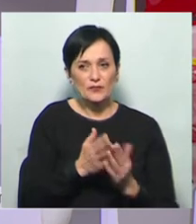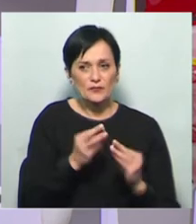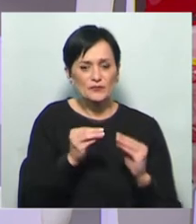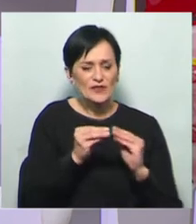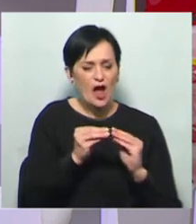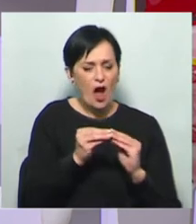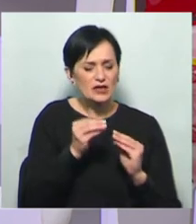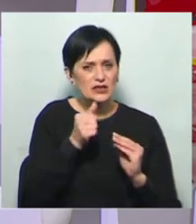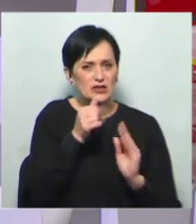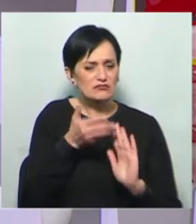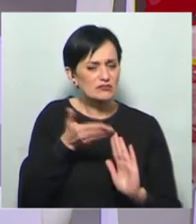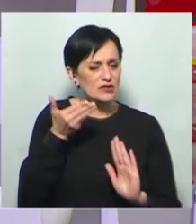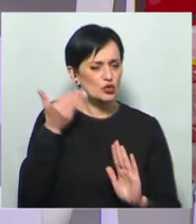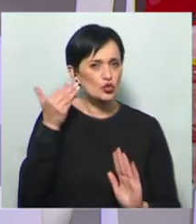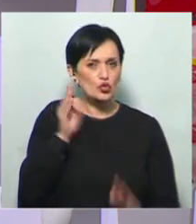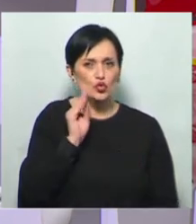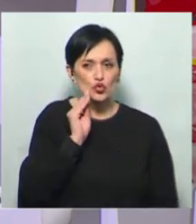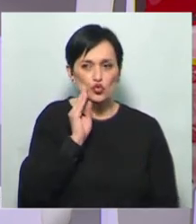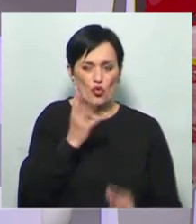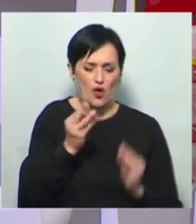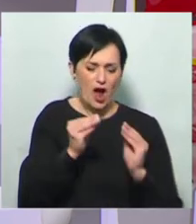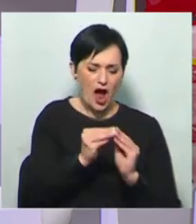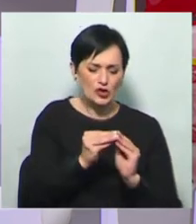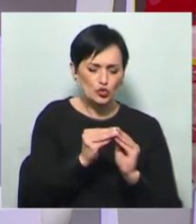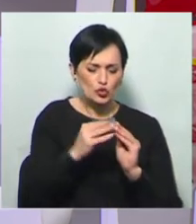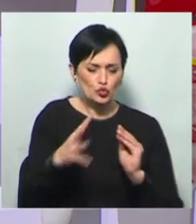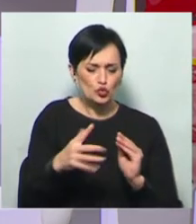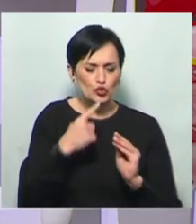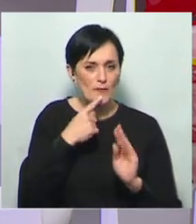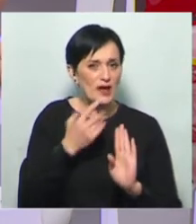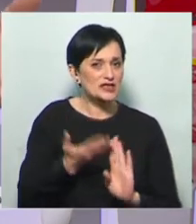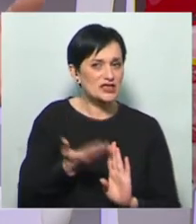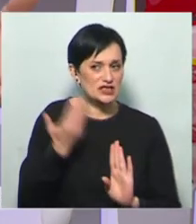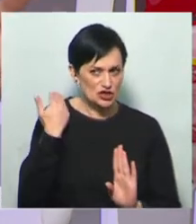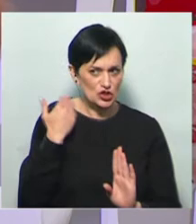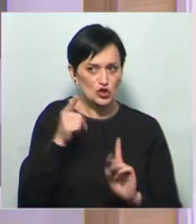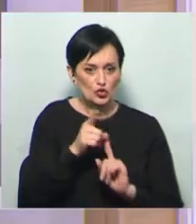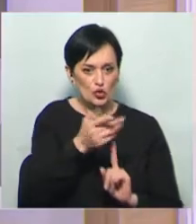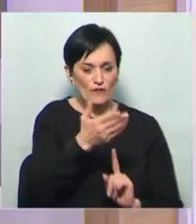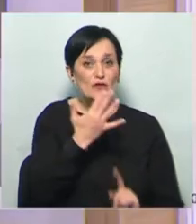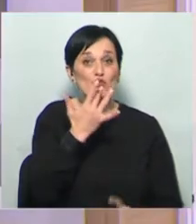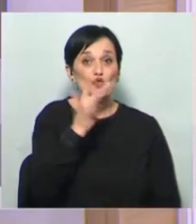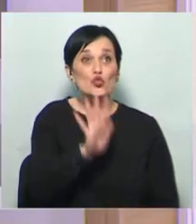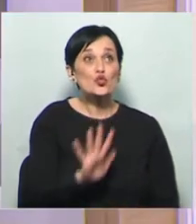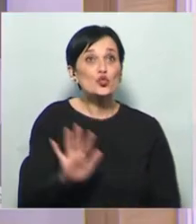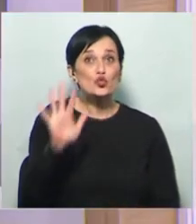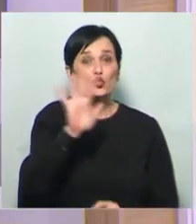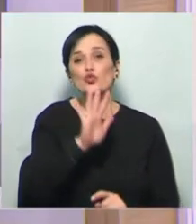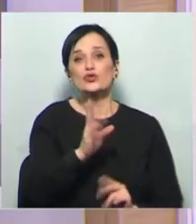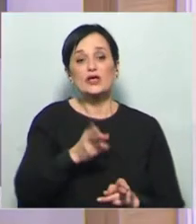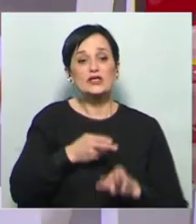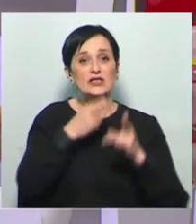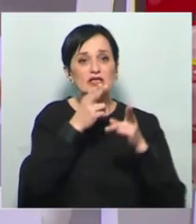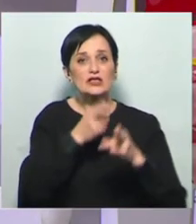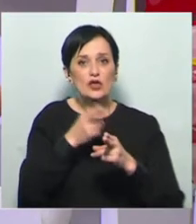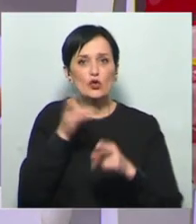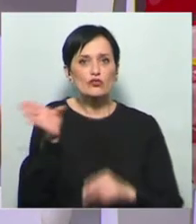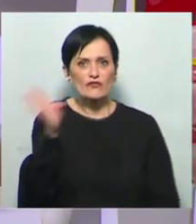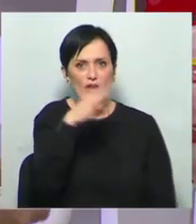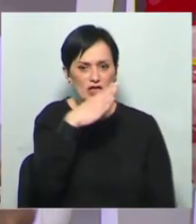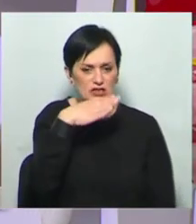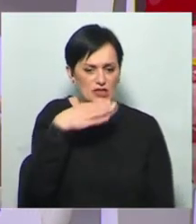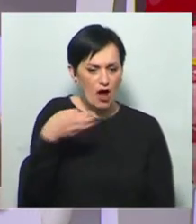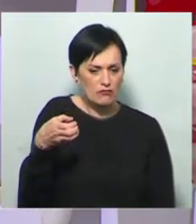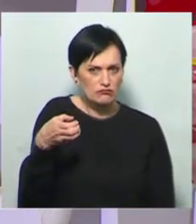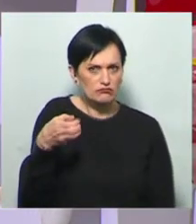ასწლეულების წინ, როცა რამოდენიმე 10 წლის, 15 წლის წინ მე რო თქვენს ხვდებოდით უცხოეთში, ყველა დავდიოდი, ყველა ხელში წყალი ეჭირა და